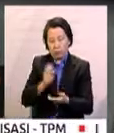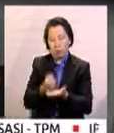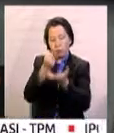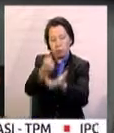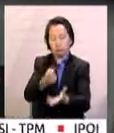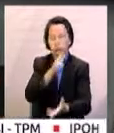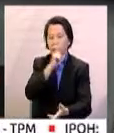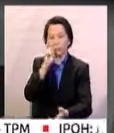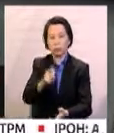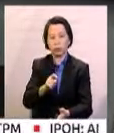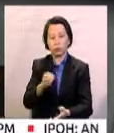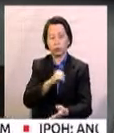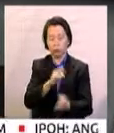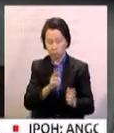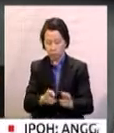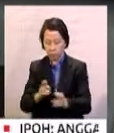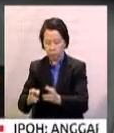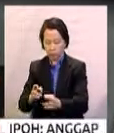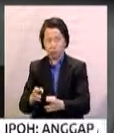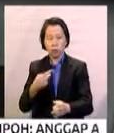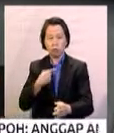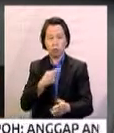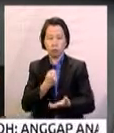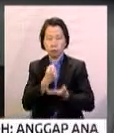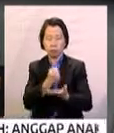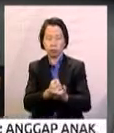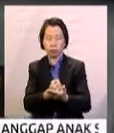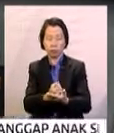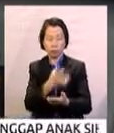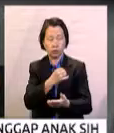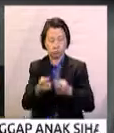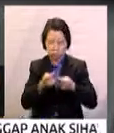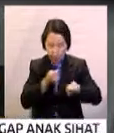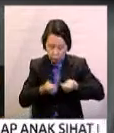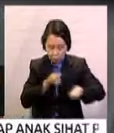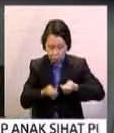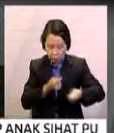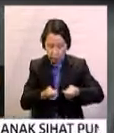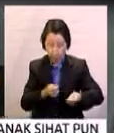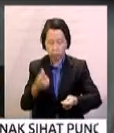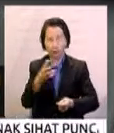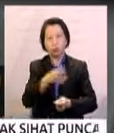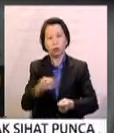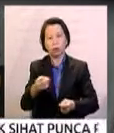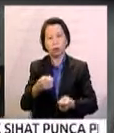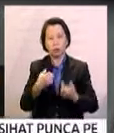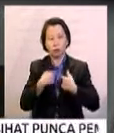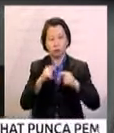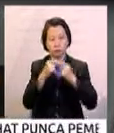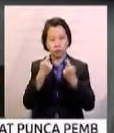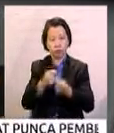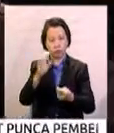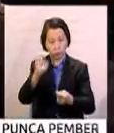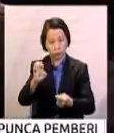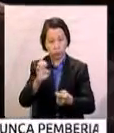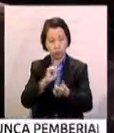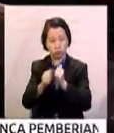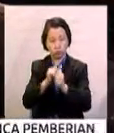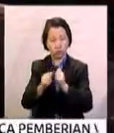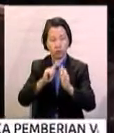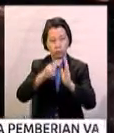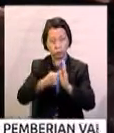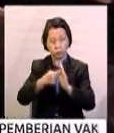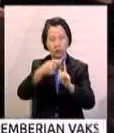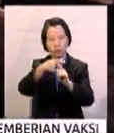masa yang sama perancangan qualifi pun akan bantu dari segi pendanaan dan pengendalian Selain itu persiapan skuad e sukan hanya akan bermula